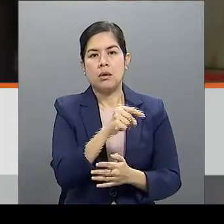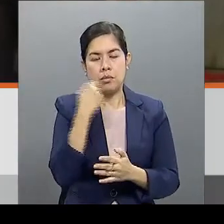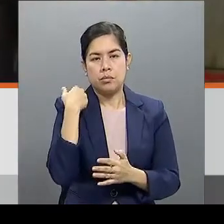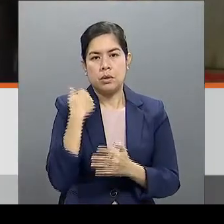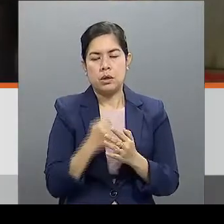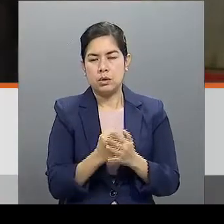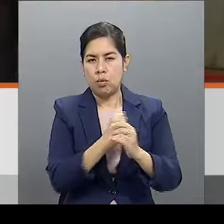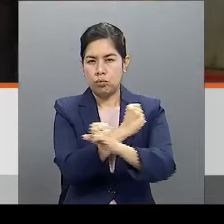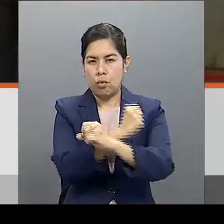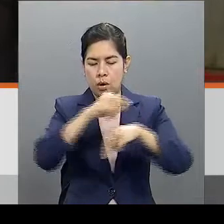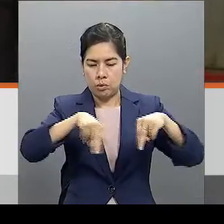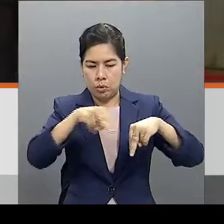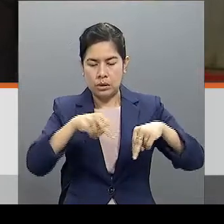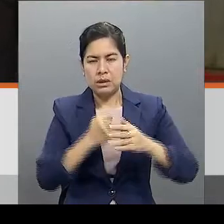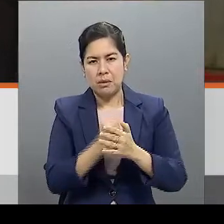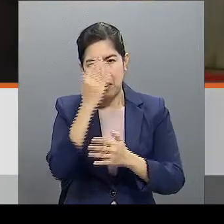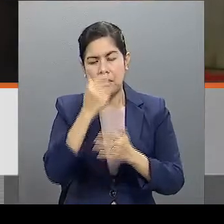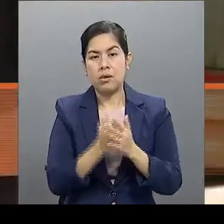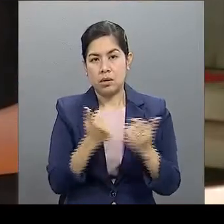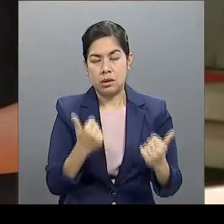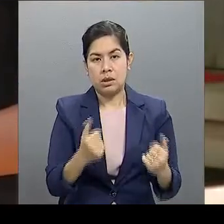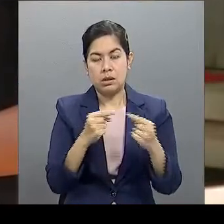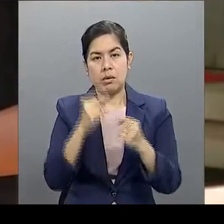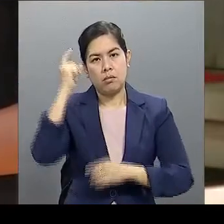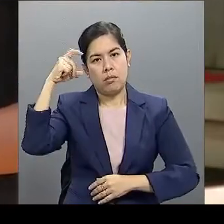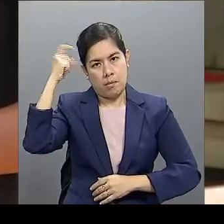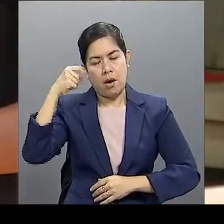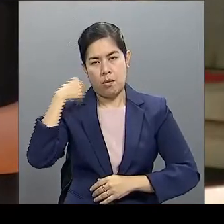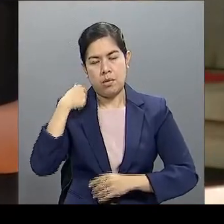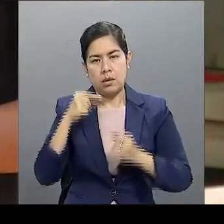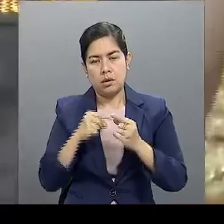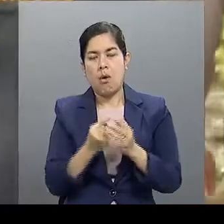นมาเองก็ยังคงพบผู้ป่วยเพิ่มสูงขึ้นอย่างต่อเนื่องครับ